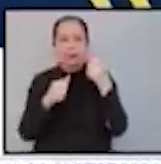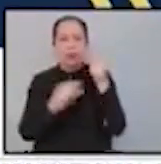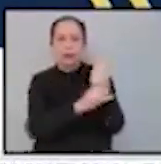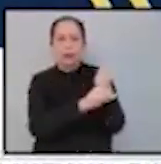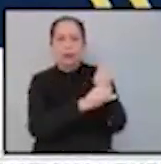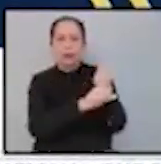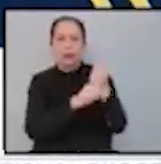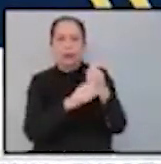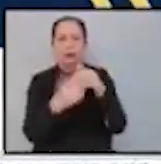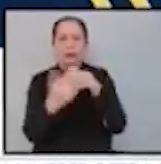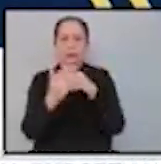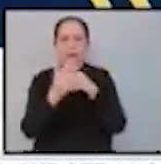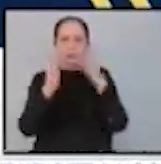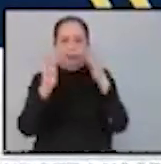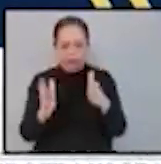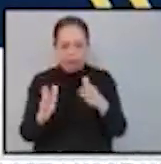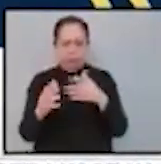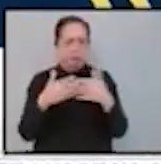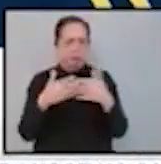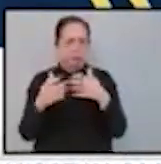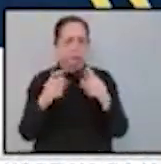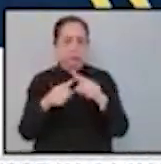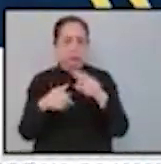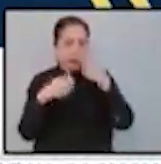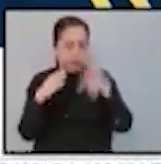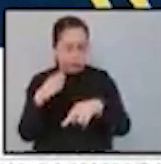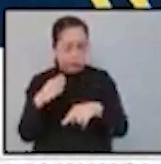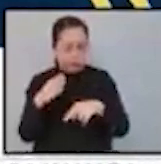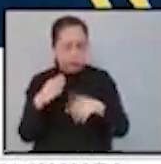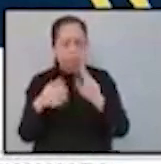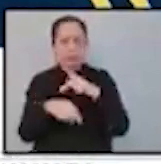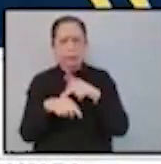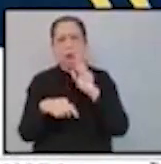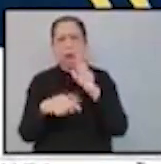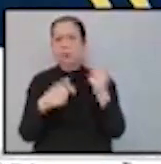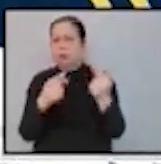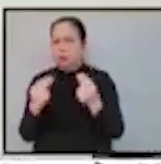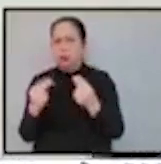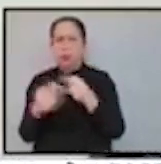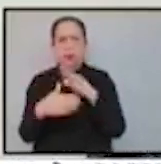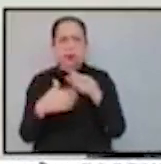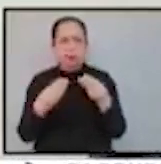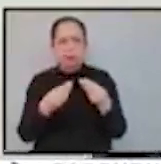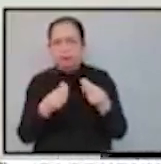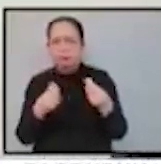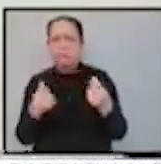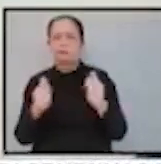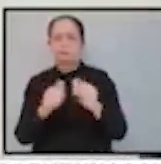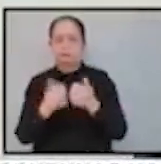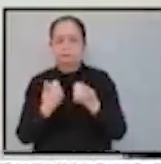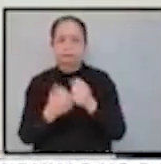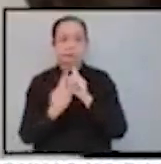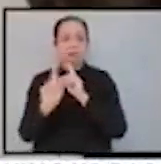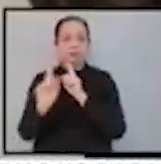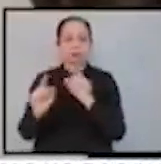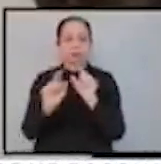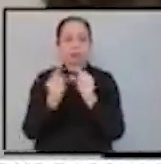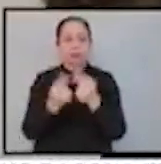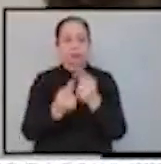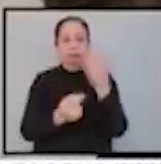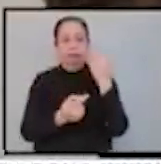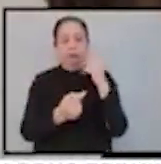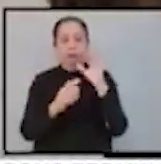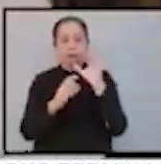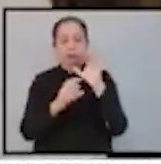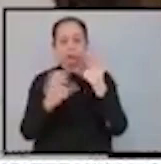Pero anumang kahinatnan nito, gagawin anya ng Pilipinas ang lahat ng remedyo na kailangan. Tugo naman ang kampo ni dating Pangulong Rodrigo